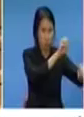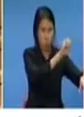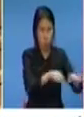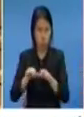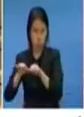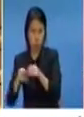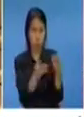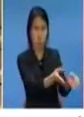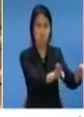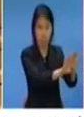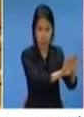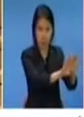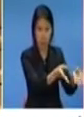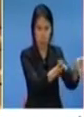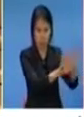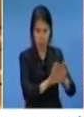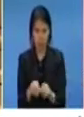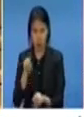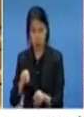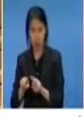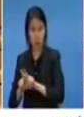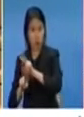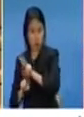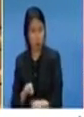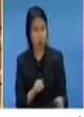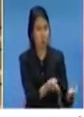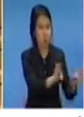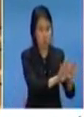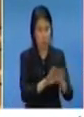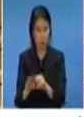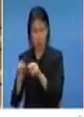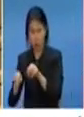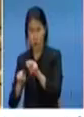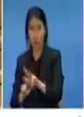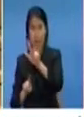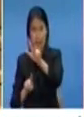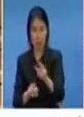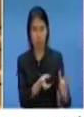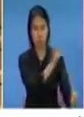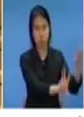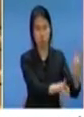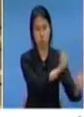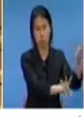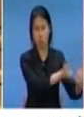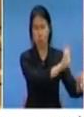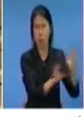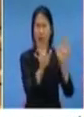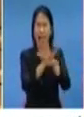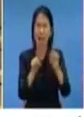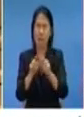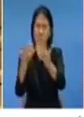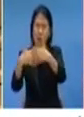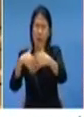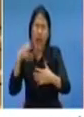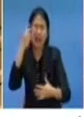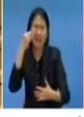อยปิดเตากดปุ่มที่2กดปุ่มที่3เครื่องเผาขยะทำงานโรงงานเล็กๆอยู่กลางกรุงเล